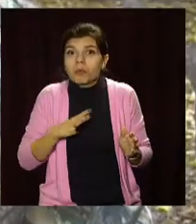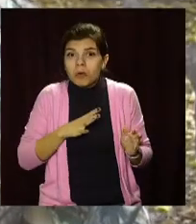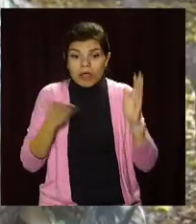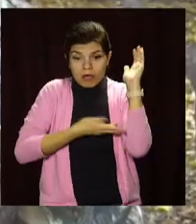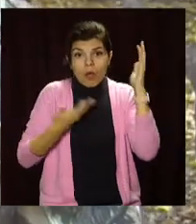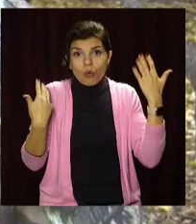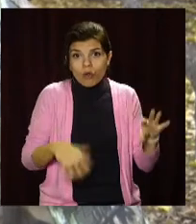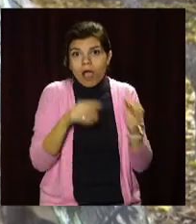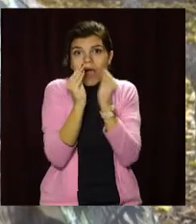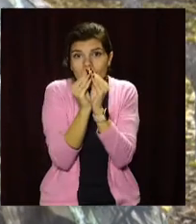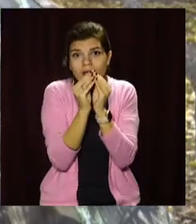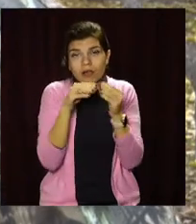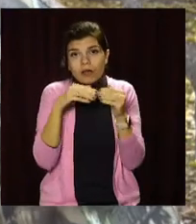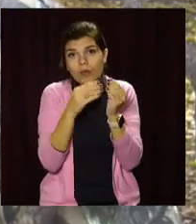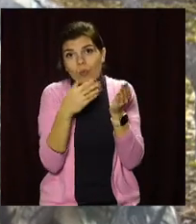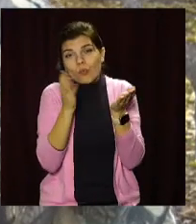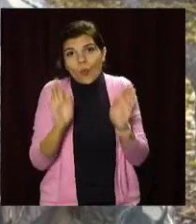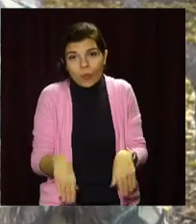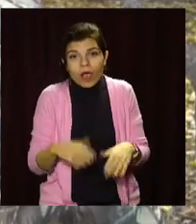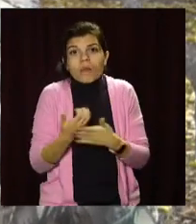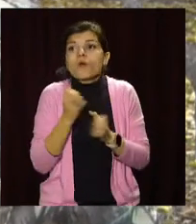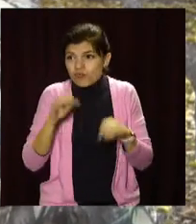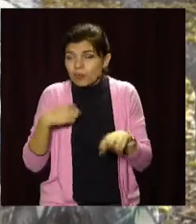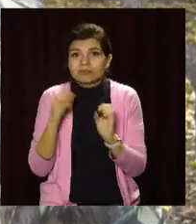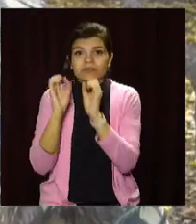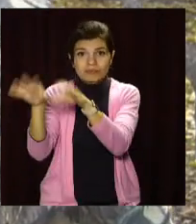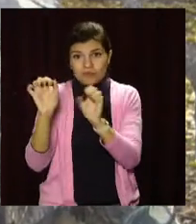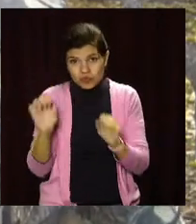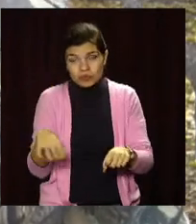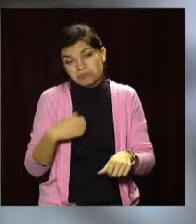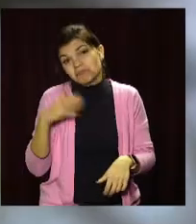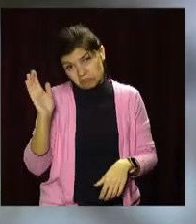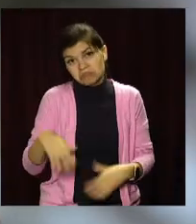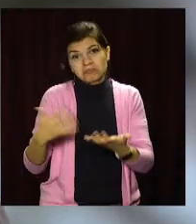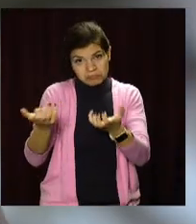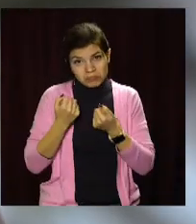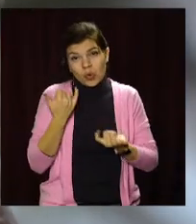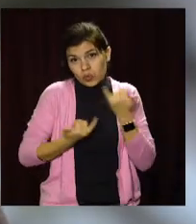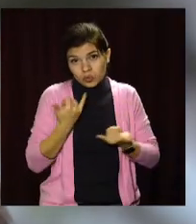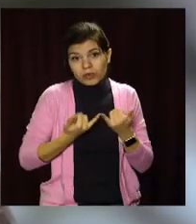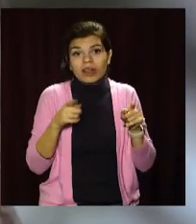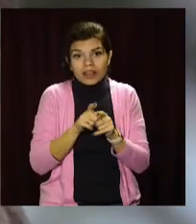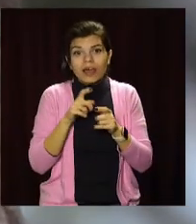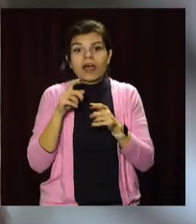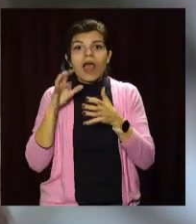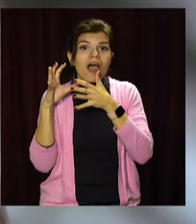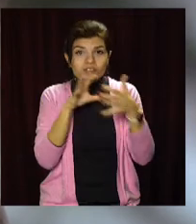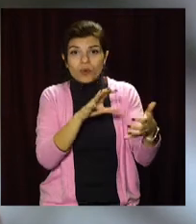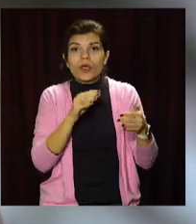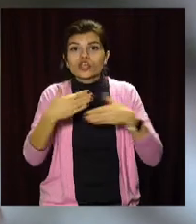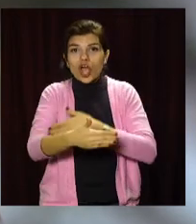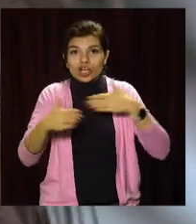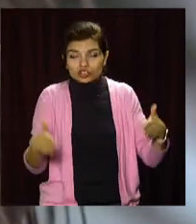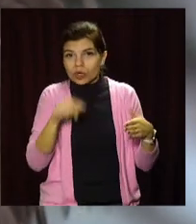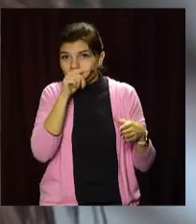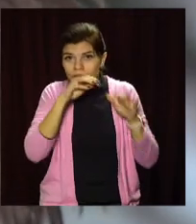живем в квартире, содержать не можем, можно вам их в аумах пришлем, ну вот мне прислали их. Так, автобусами у ящиках Володимиру